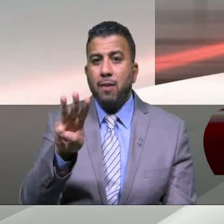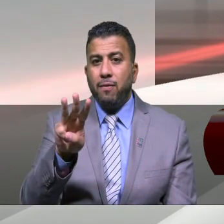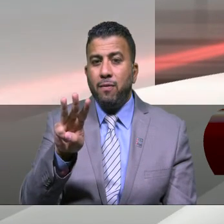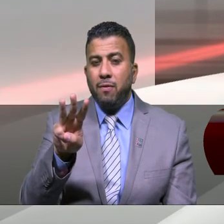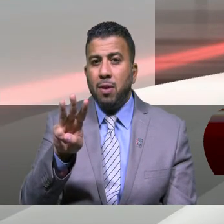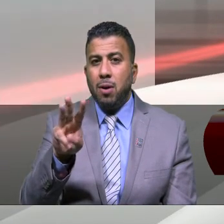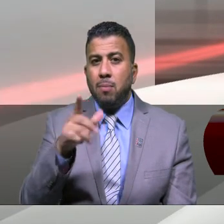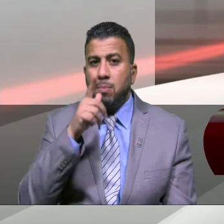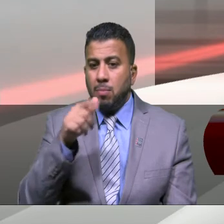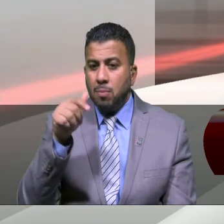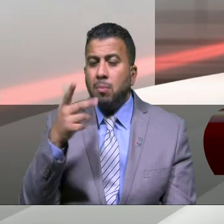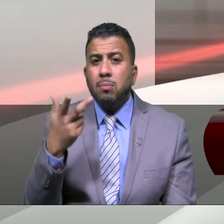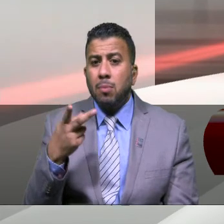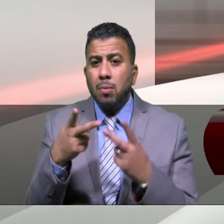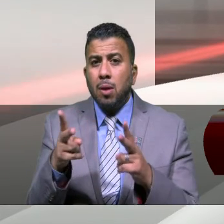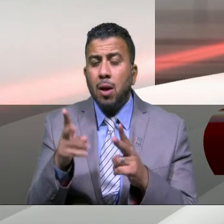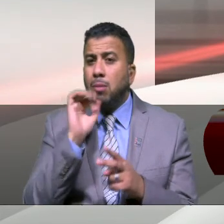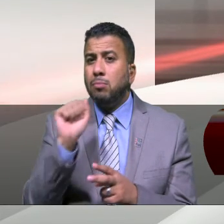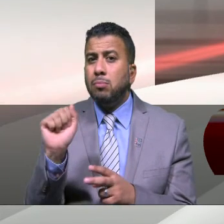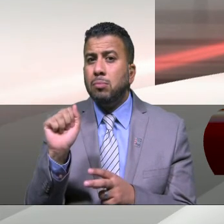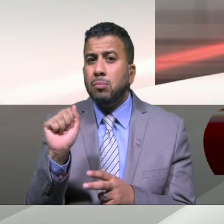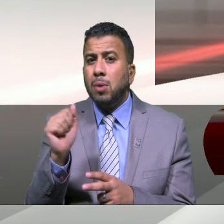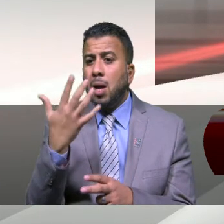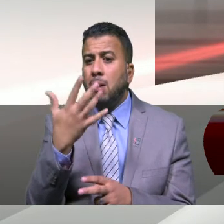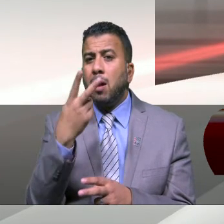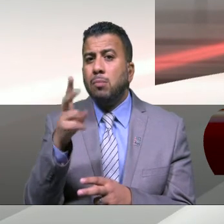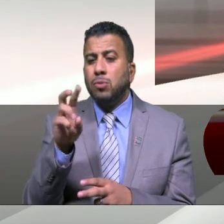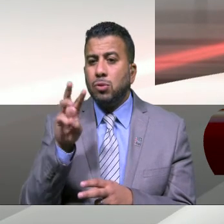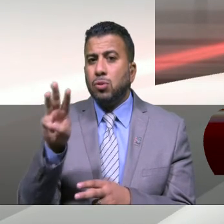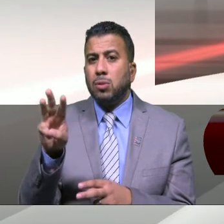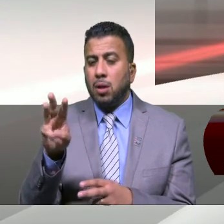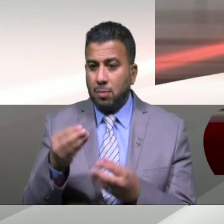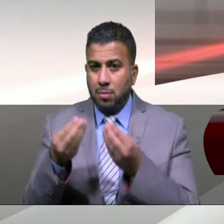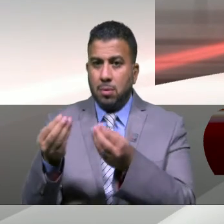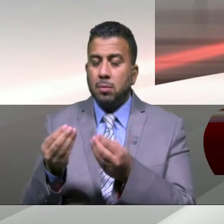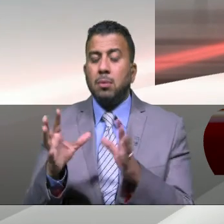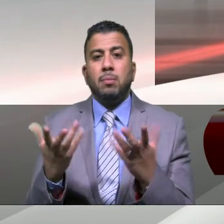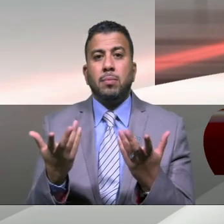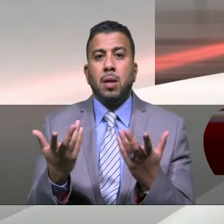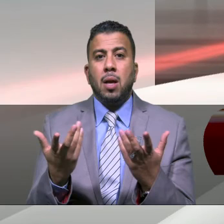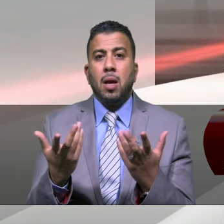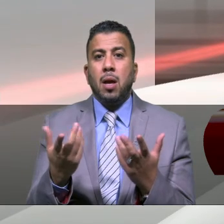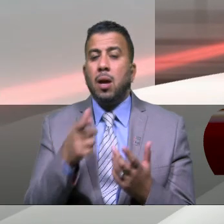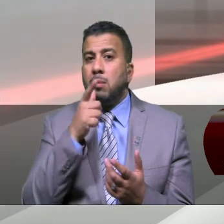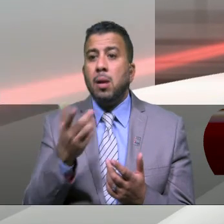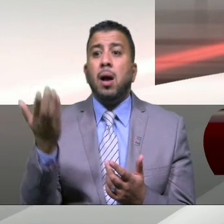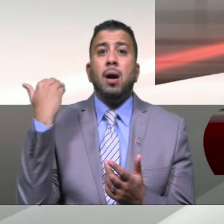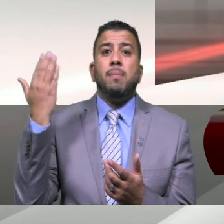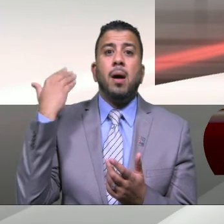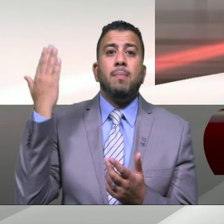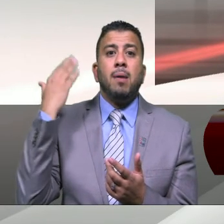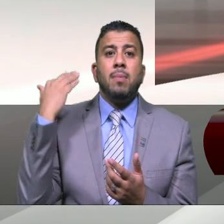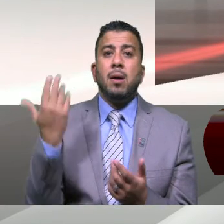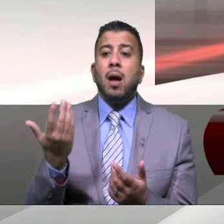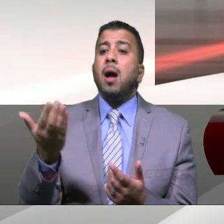تبدأ من الذي دخله 25,000. طيب ما بال اللي كانوا سبقه